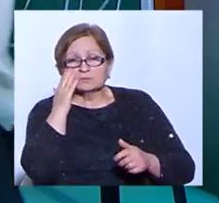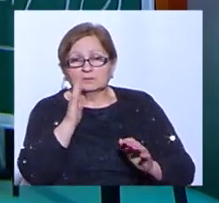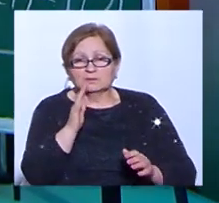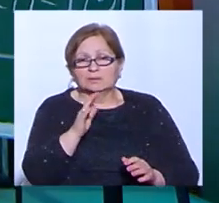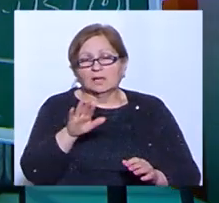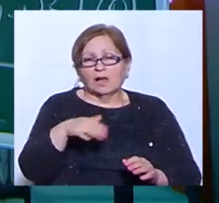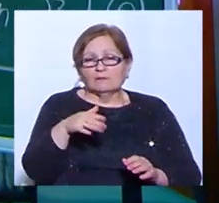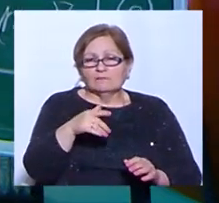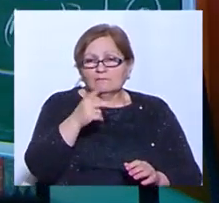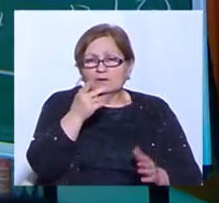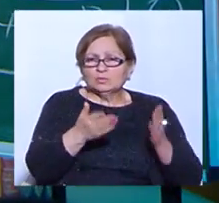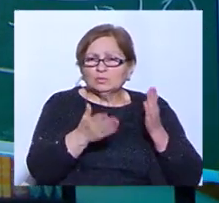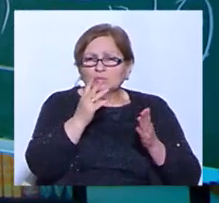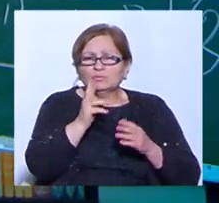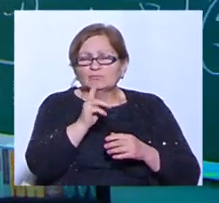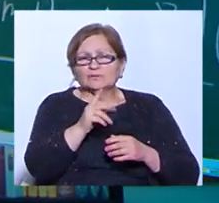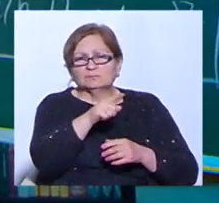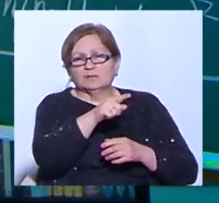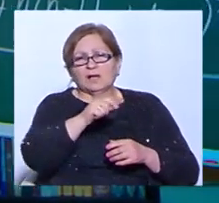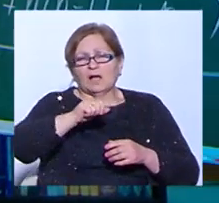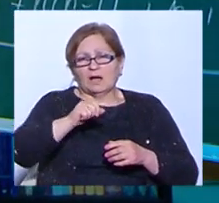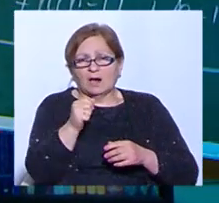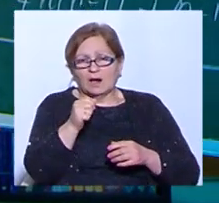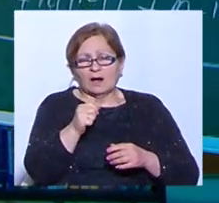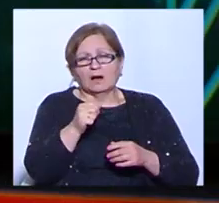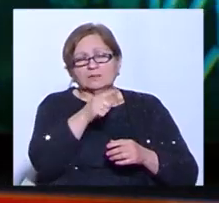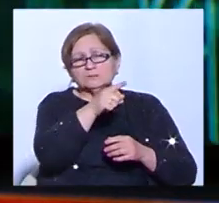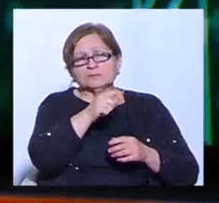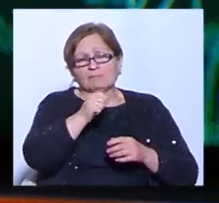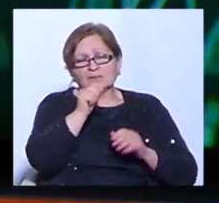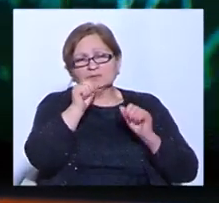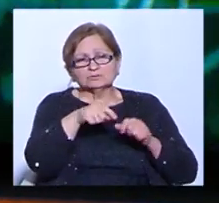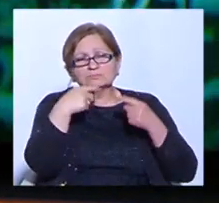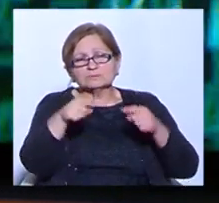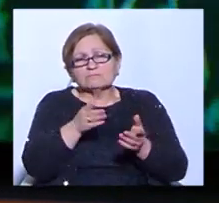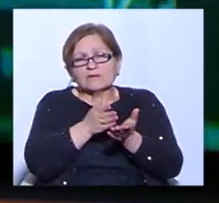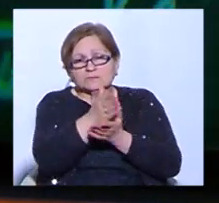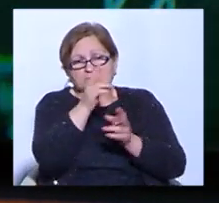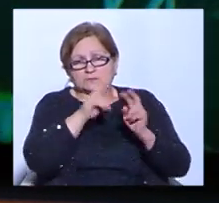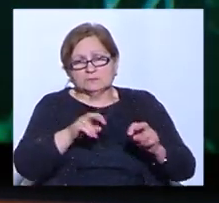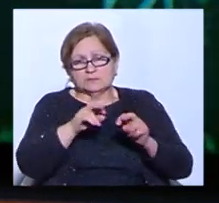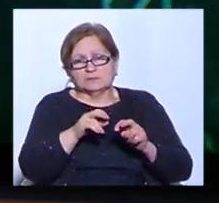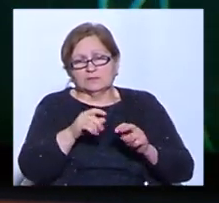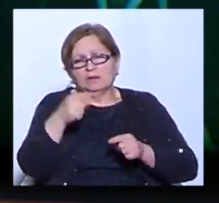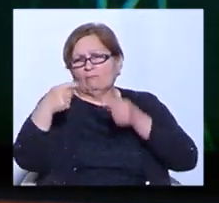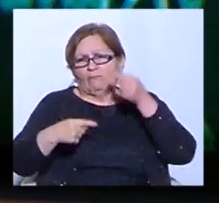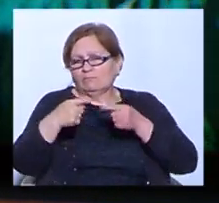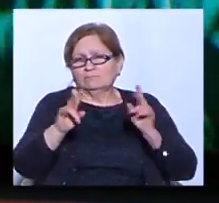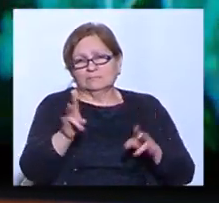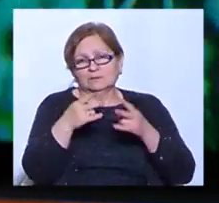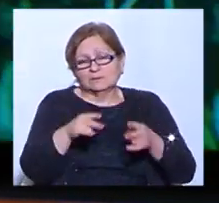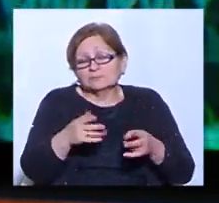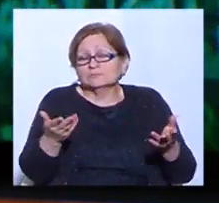მერე დაიმახსოვრეთ, რომ თუ თქვენი რომელიმე მეგობარი ზუსტად თქვენაირი წესრიგით არაზრომნებს, არნიშნავს, რომ ჩუბი უნდა დაიწყოთ,